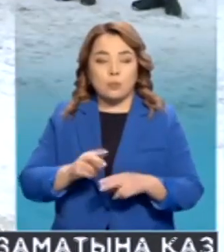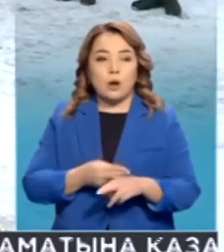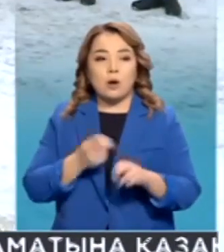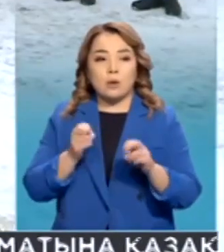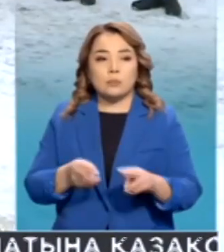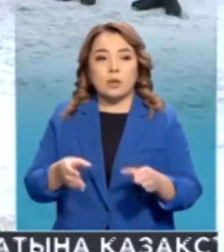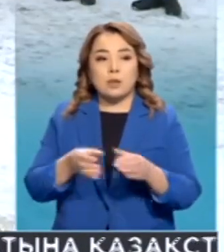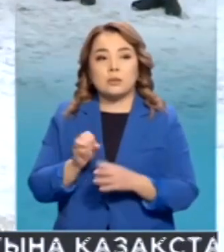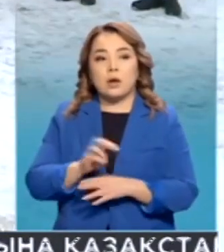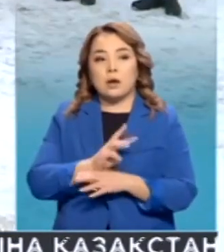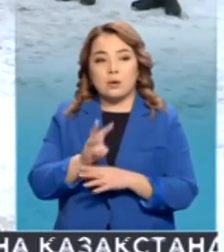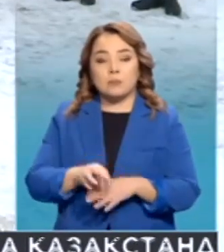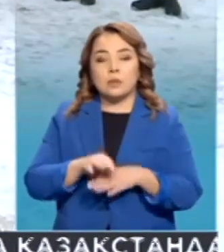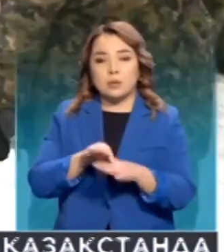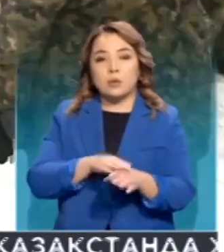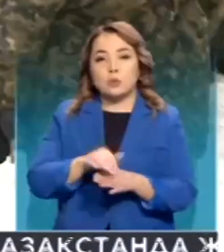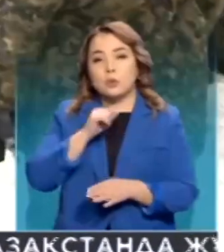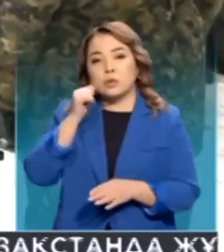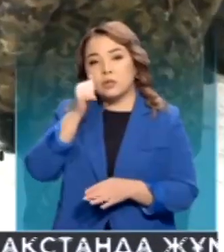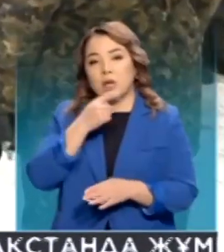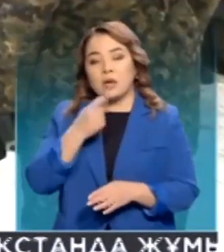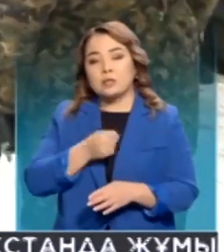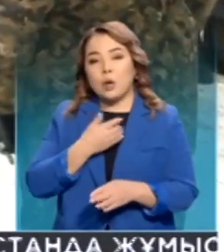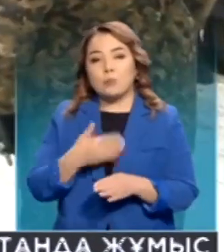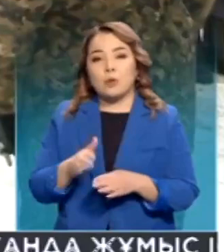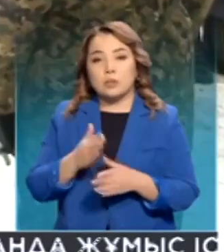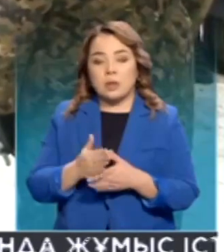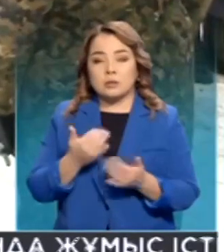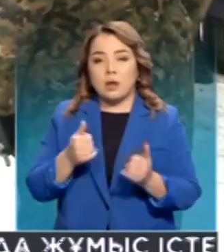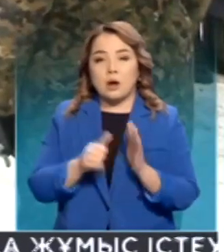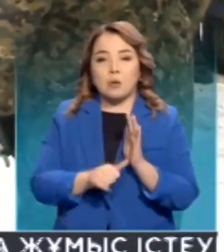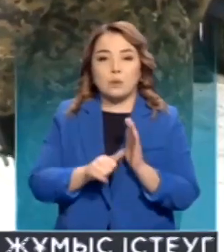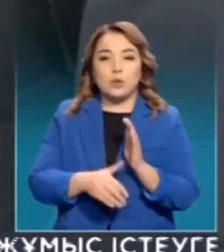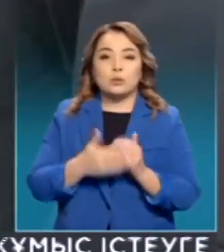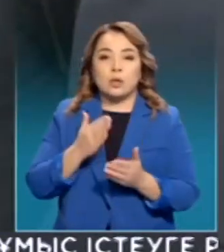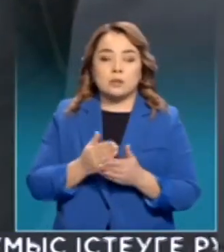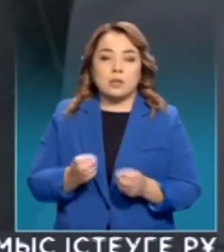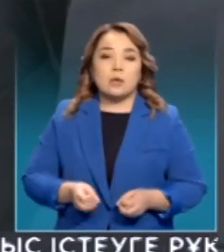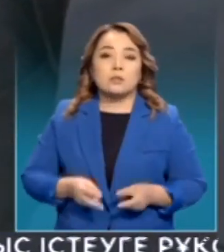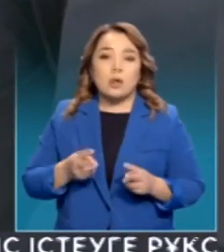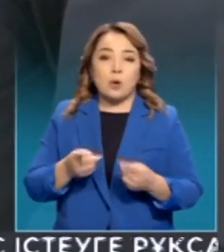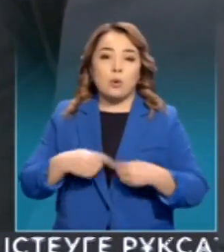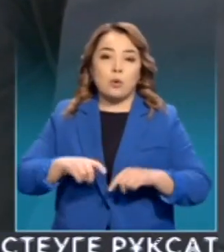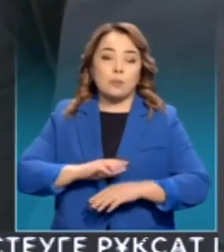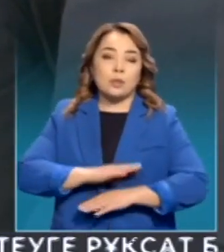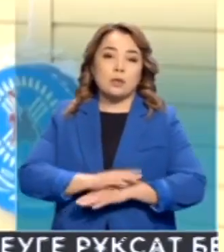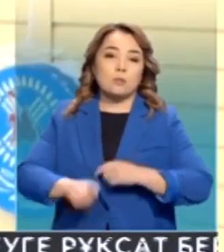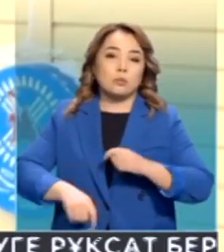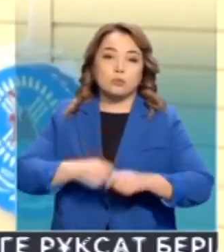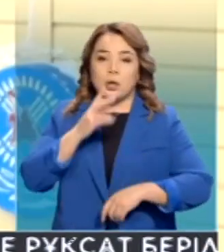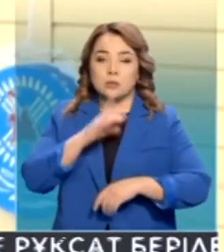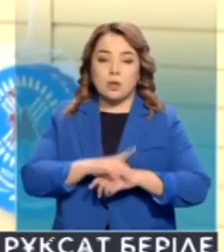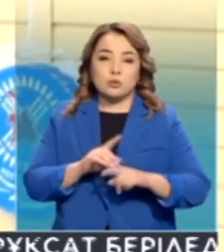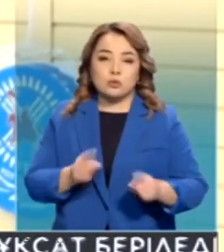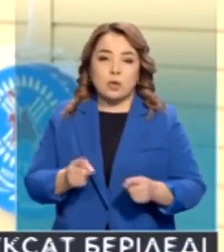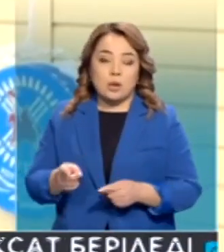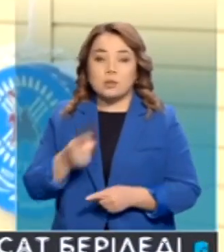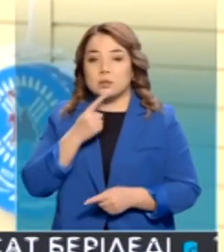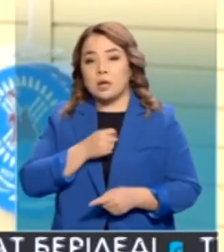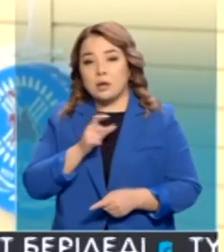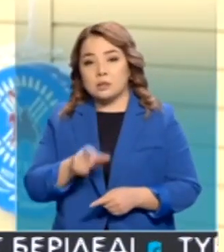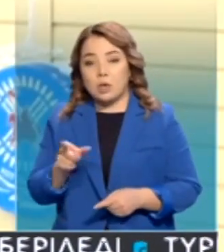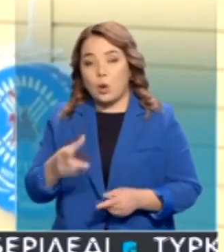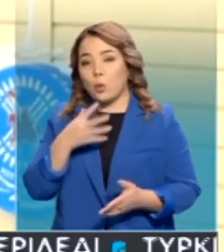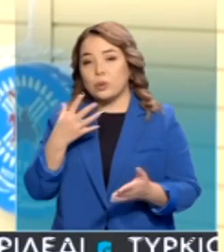қауіпсіздікті қамтамасыз ету. Мысалы, өткен жылы әскери бөлім сарбаздары 60-қа жуық қылмыскер мен қоғамдық тәртіпті бұзғандарды ұстаған. Сарбаздар